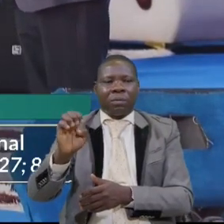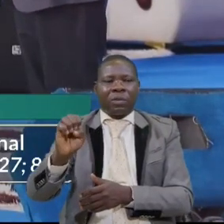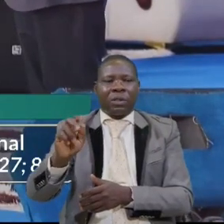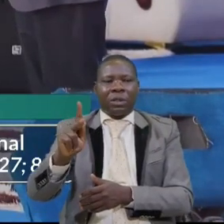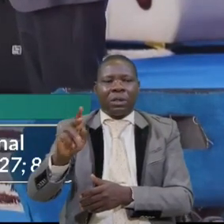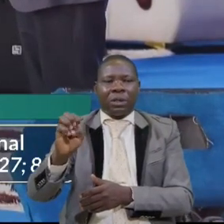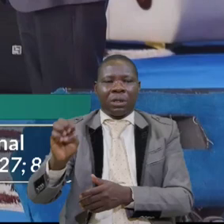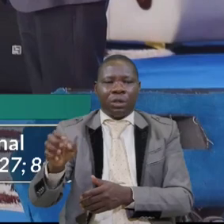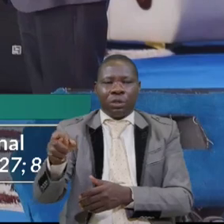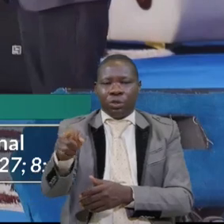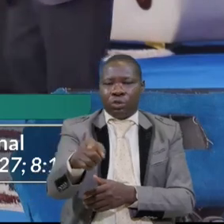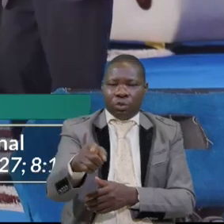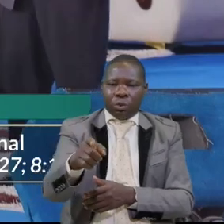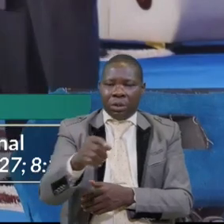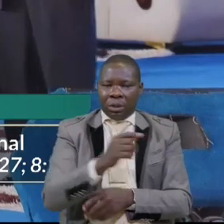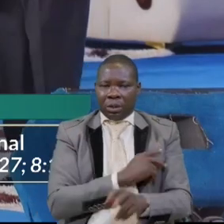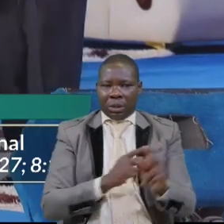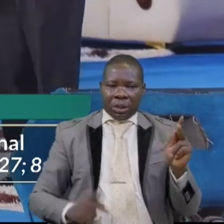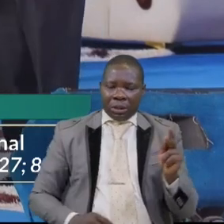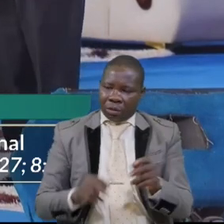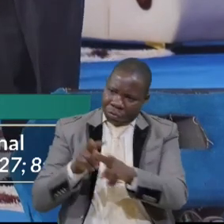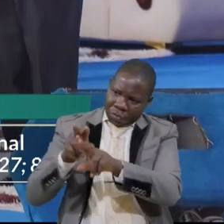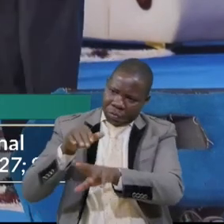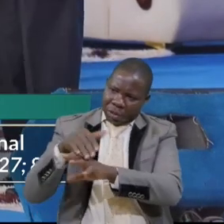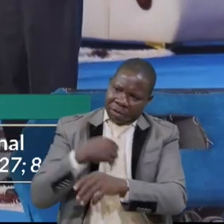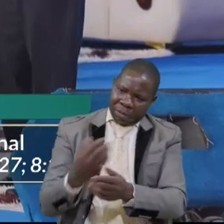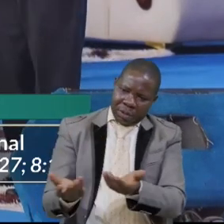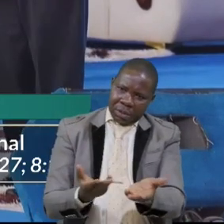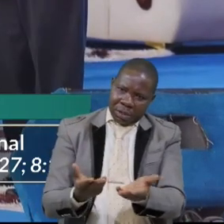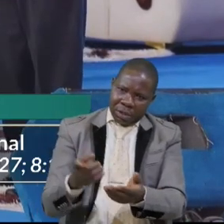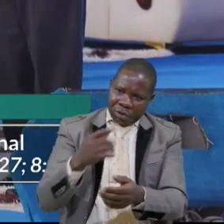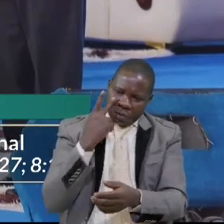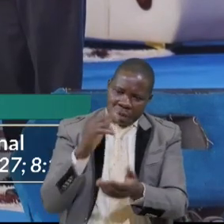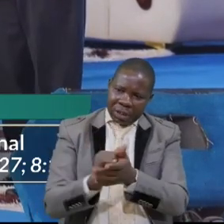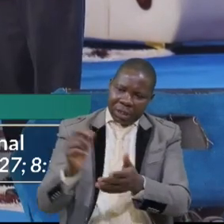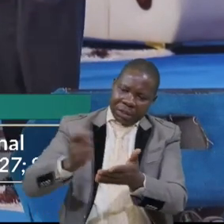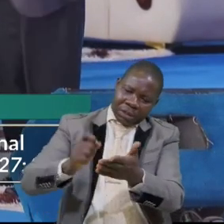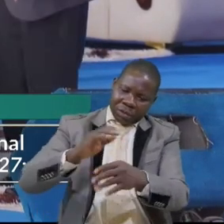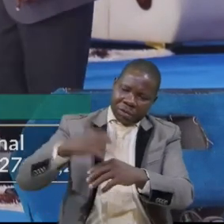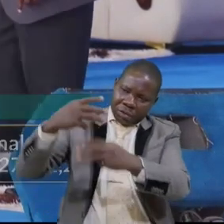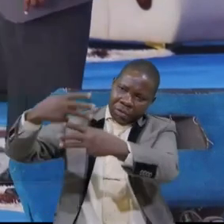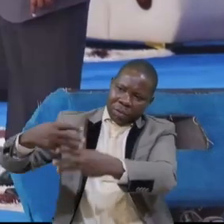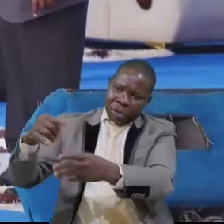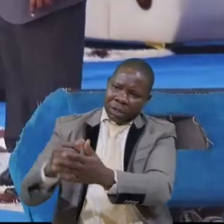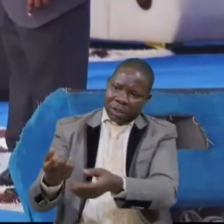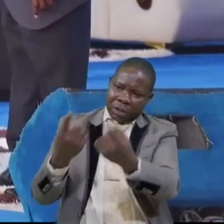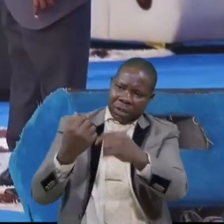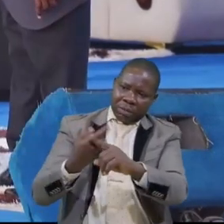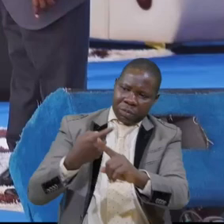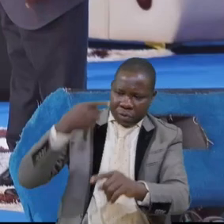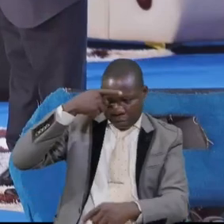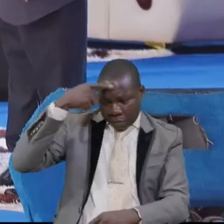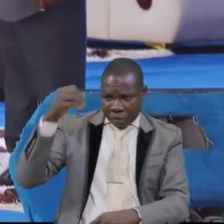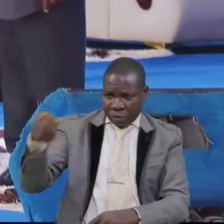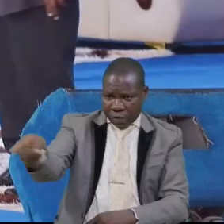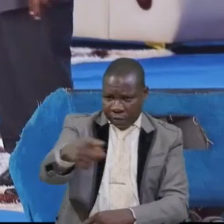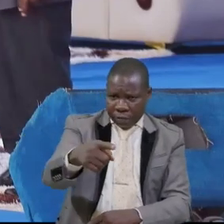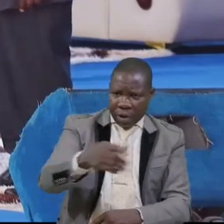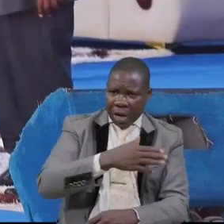Belshazzar. Regarde-moi ici, tu vois l'écrit là-bas, là. C'est venu à cause de toi. Tu as